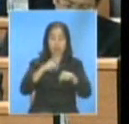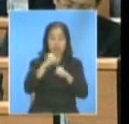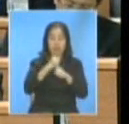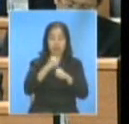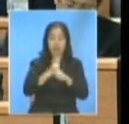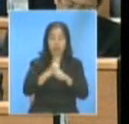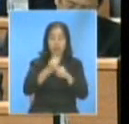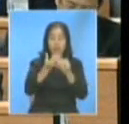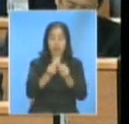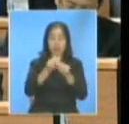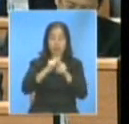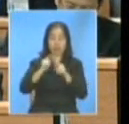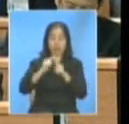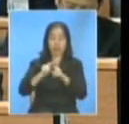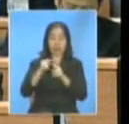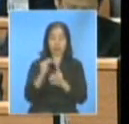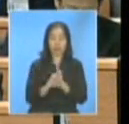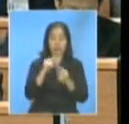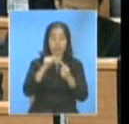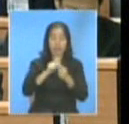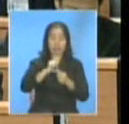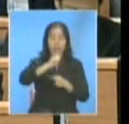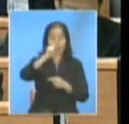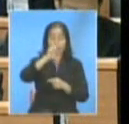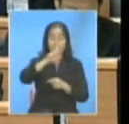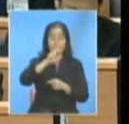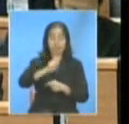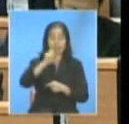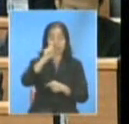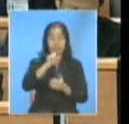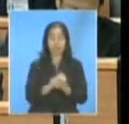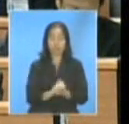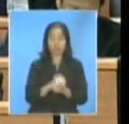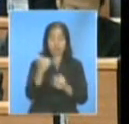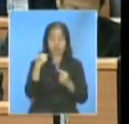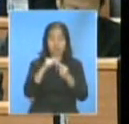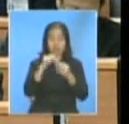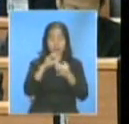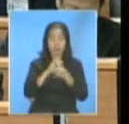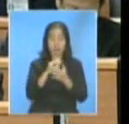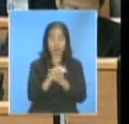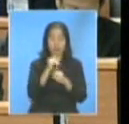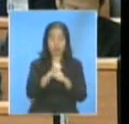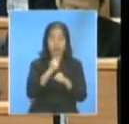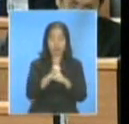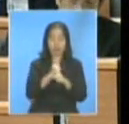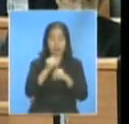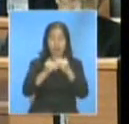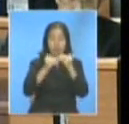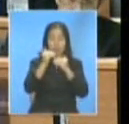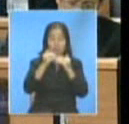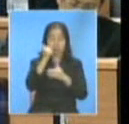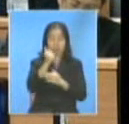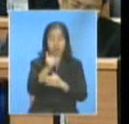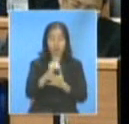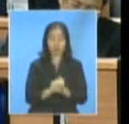ขที่ที่ผมกล่าวอ้างต่อสภาเมื่อสักครู่ครับเป็นที่ดินที่อยู่ในเขตพื้นที่ป่าสงวน